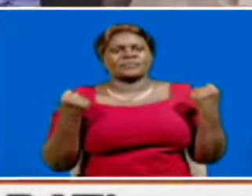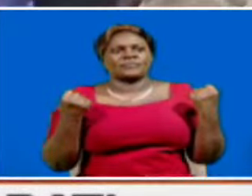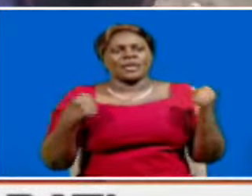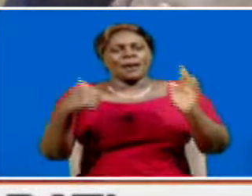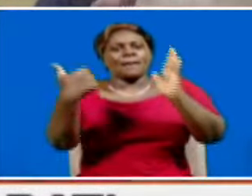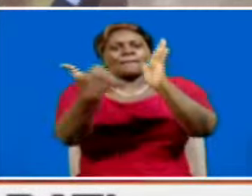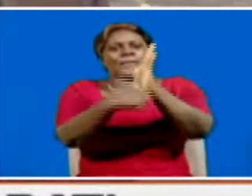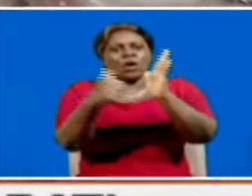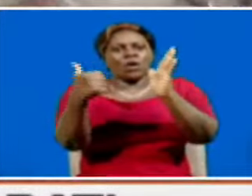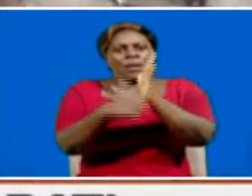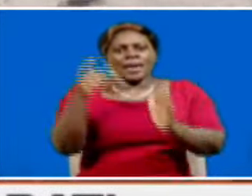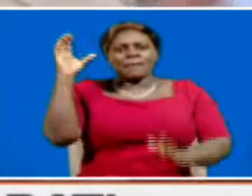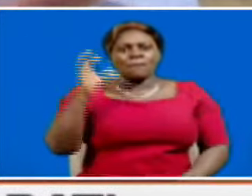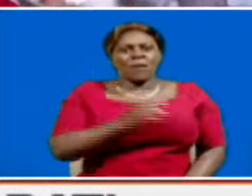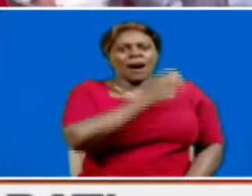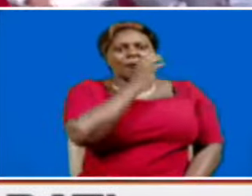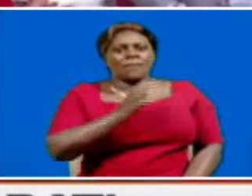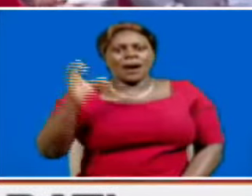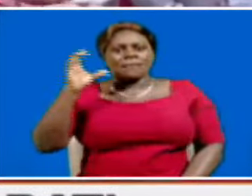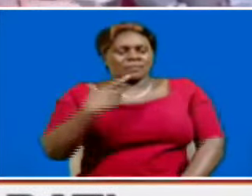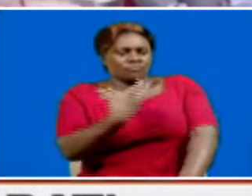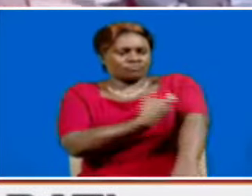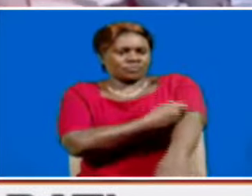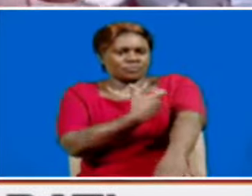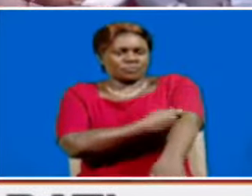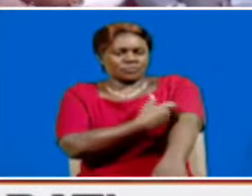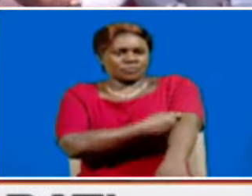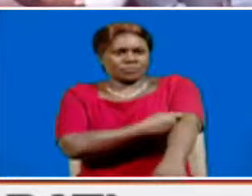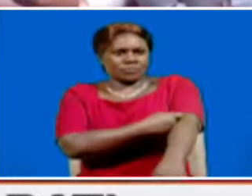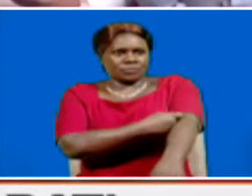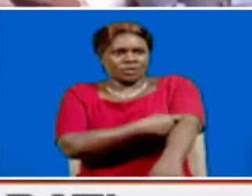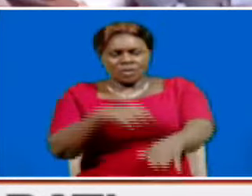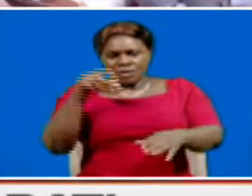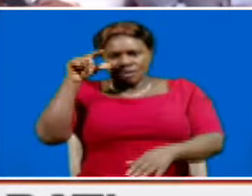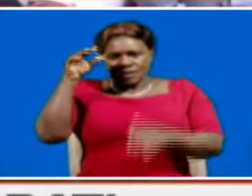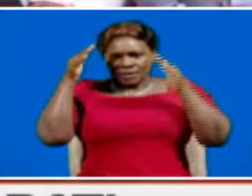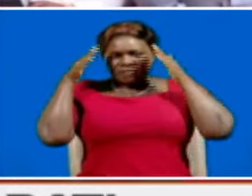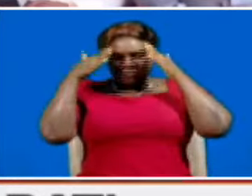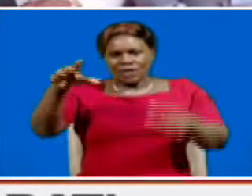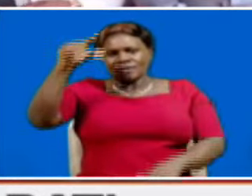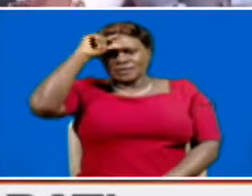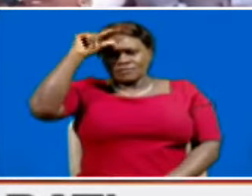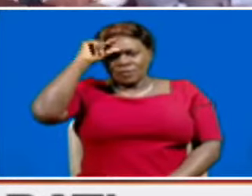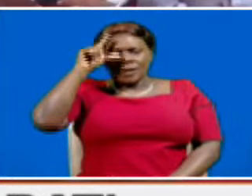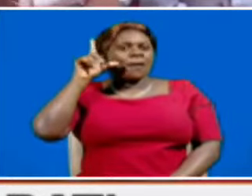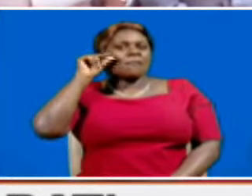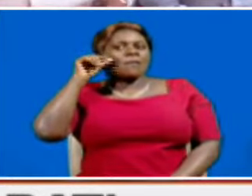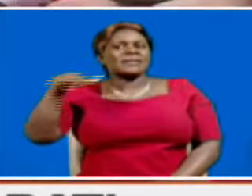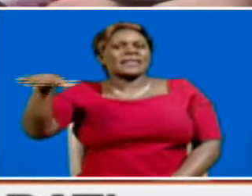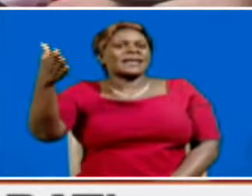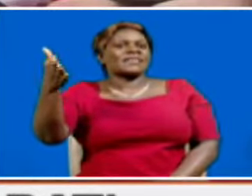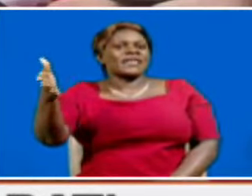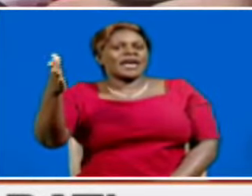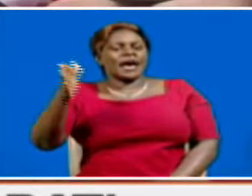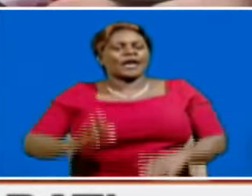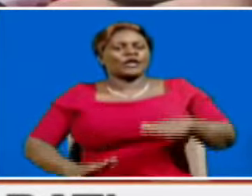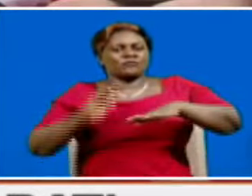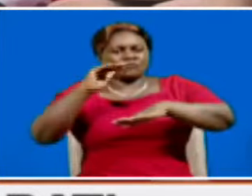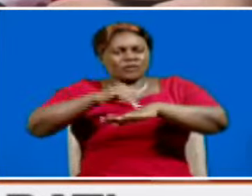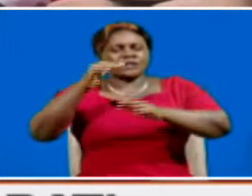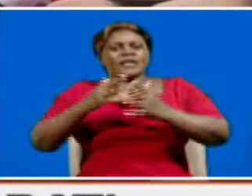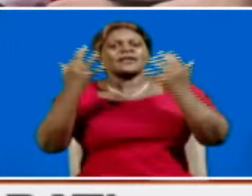Jinamizi la uraibu wa pombe haramu na dawa za kulevya limevutia jicho la serikali. Na kwamba eneo la Pwani ni mojawapo ya maeneo yaliyoathirika